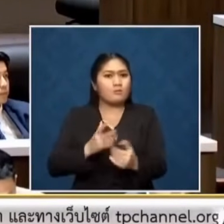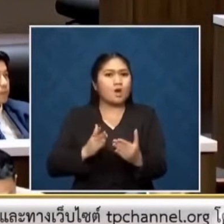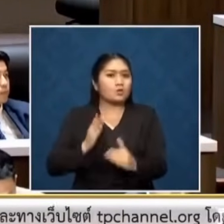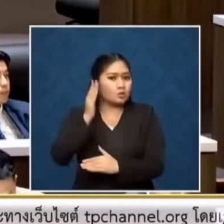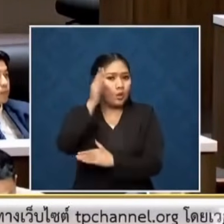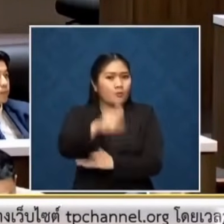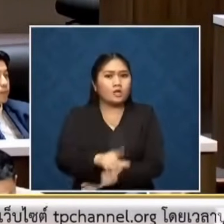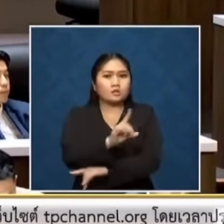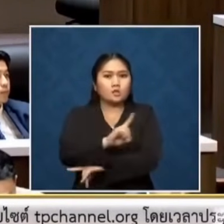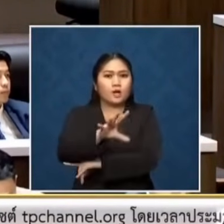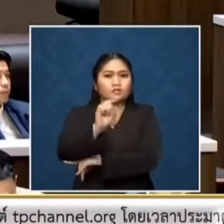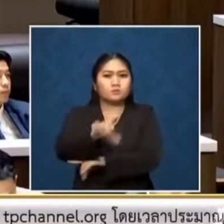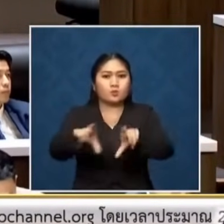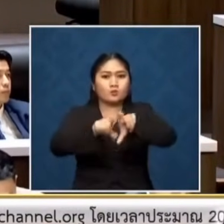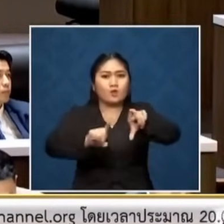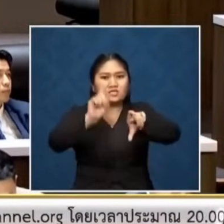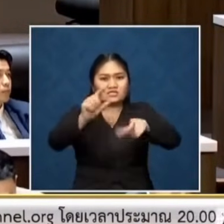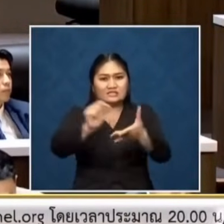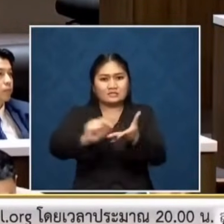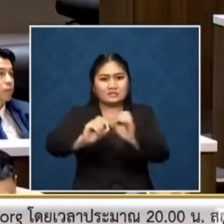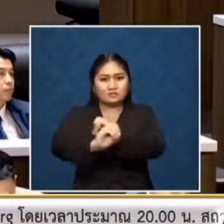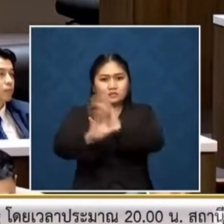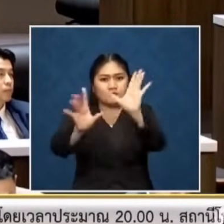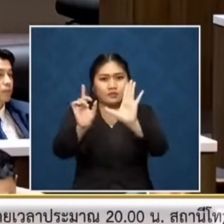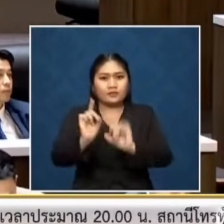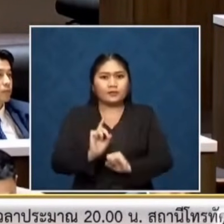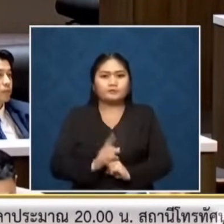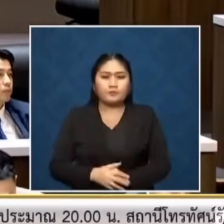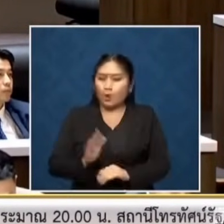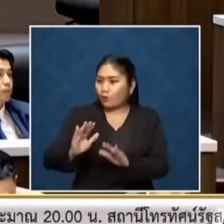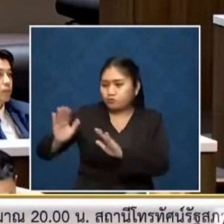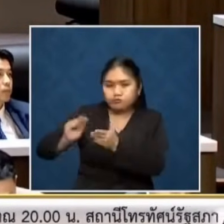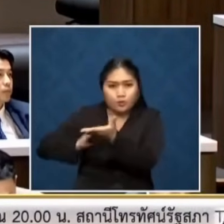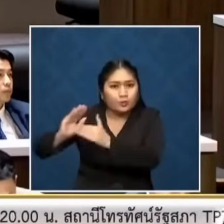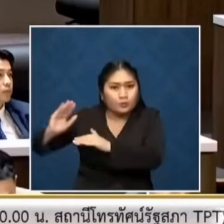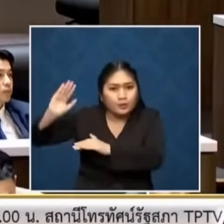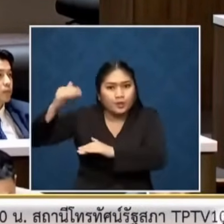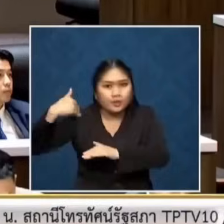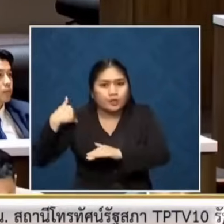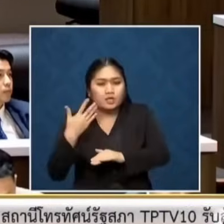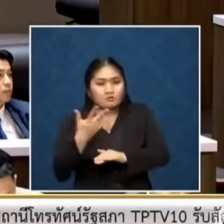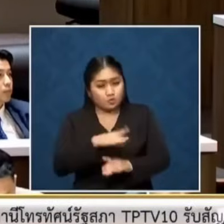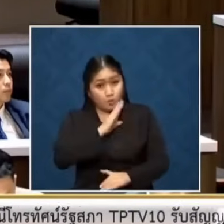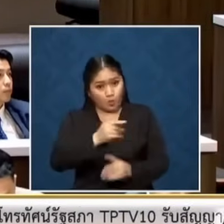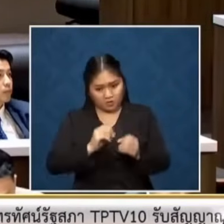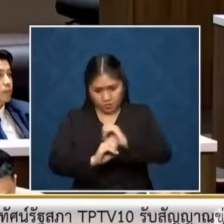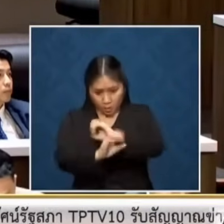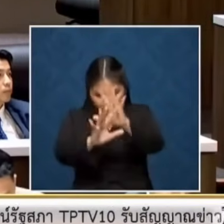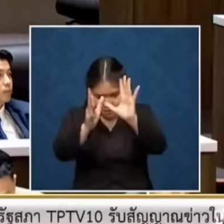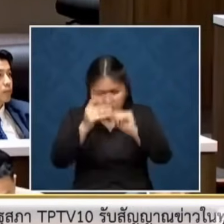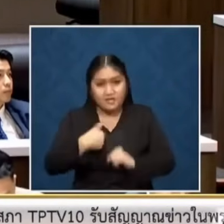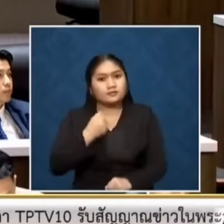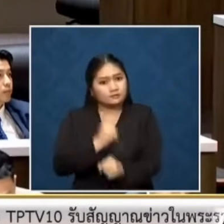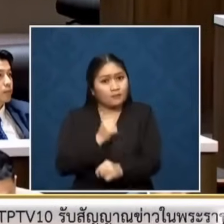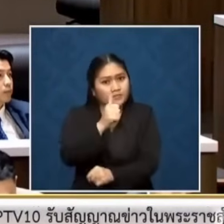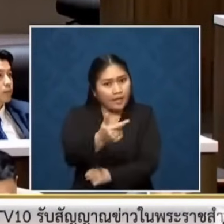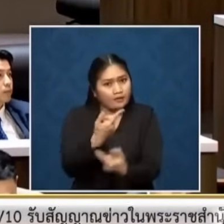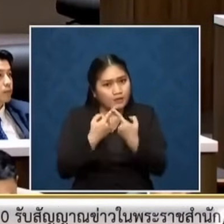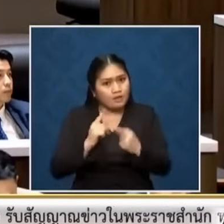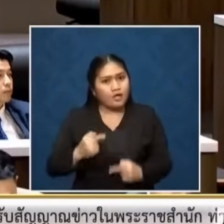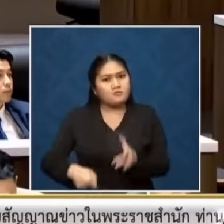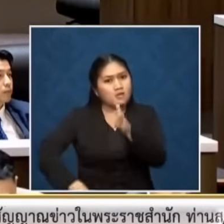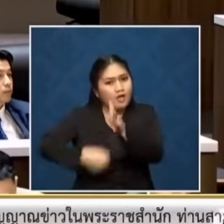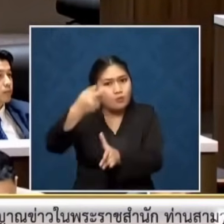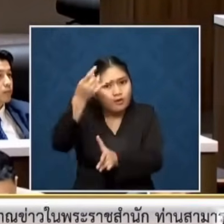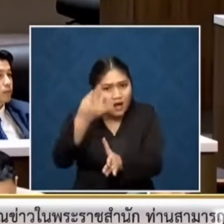ต151วรรค1ปรากฏเขียนชัดนะครับว่าถ้าจะไม่มาตอบกระทู้ด้วยตนเองเนี่ยกระทำได้แต่เหตุจำเป็น